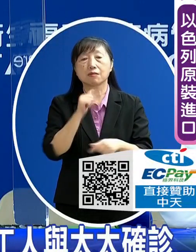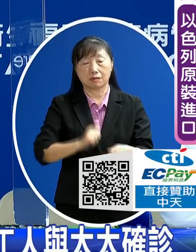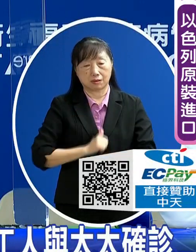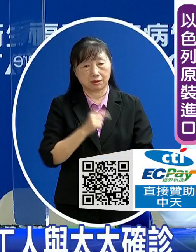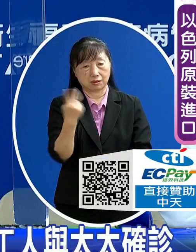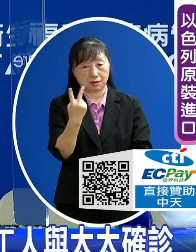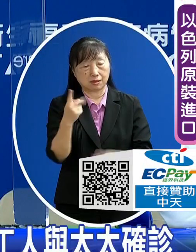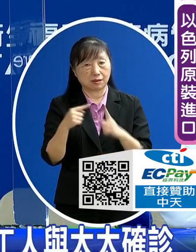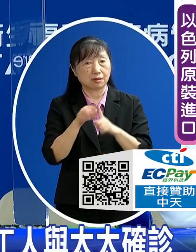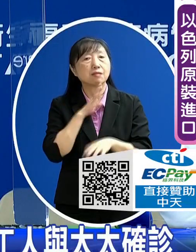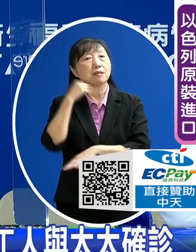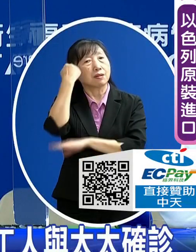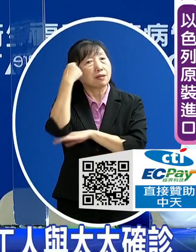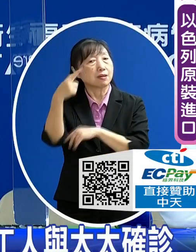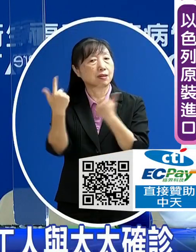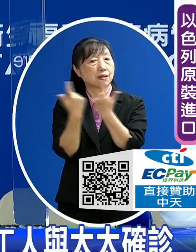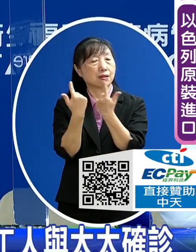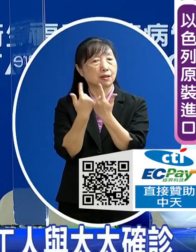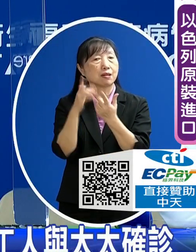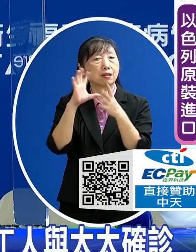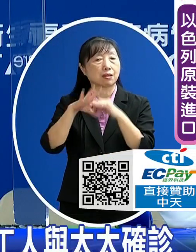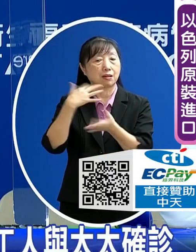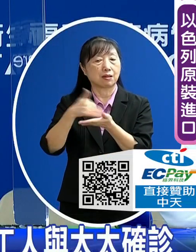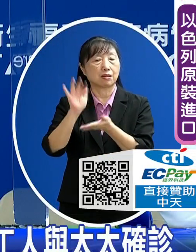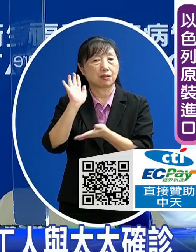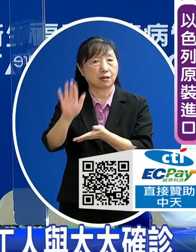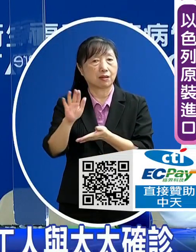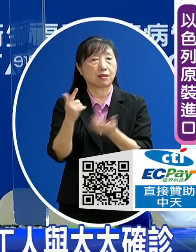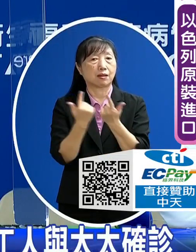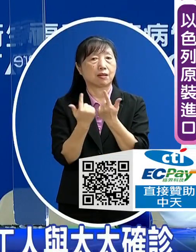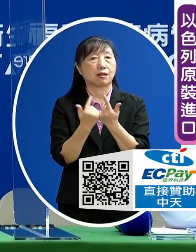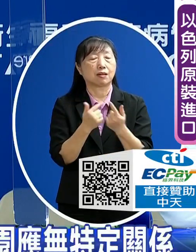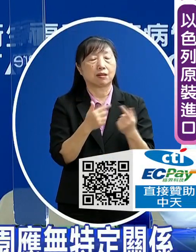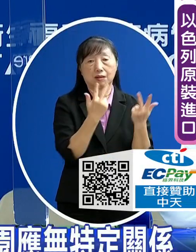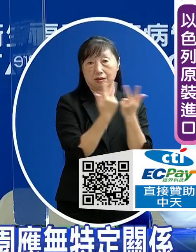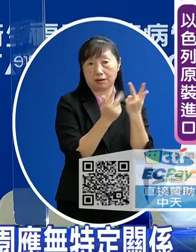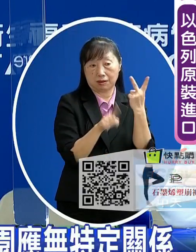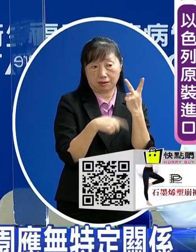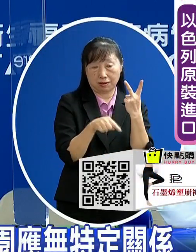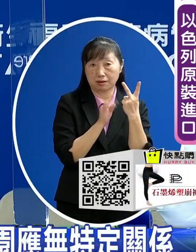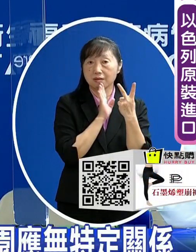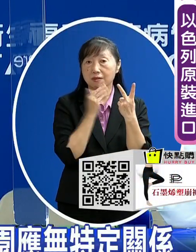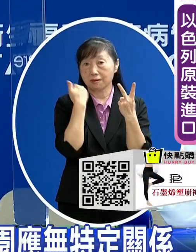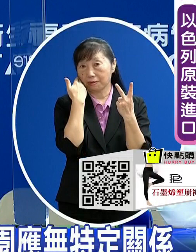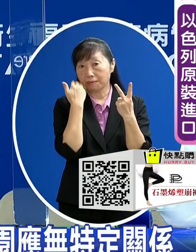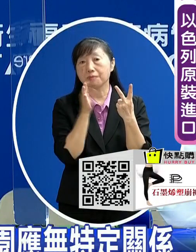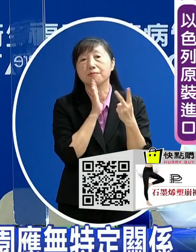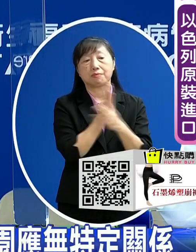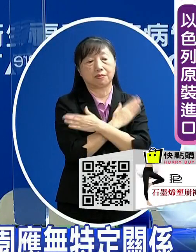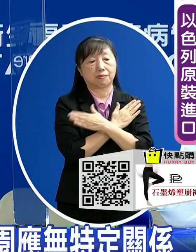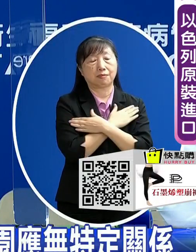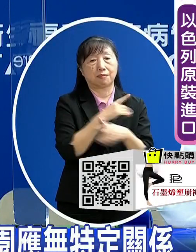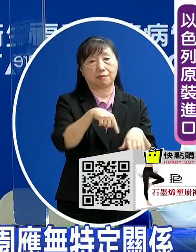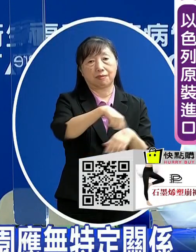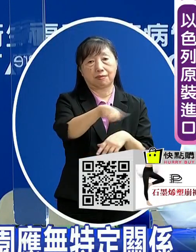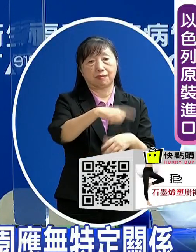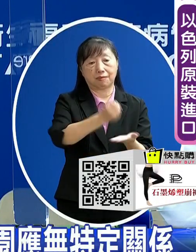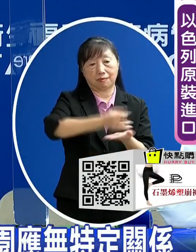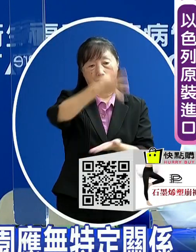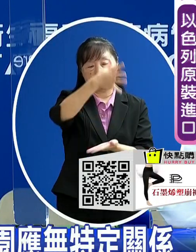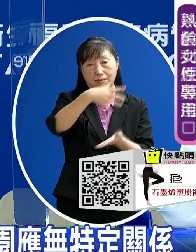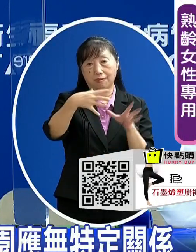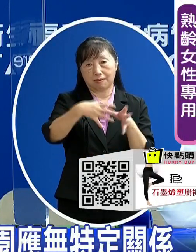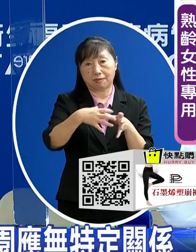所以归在台北市。那新北市的两例哈，跟基本上是跟幼儿园跟集合住宅啊这